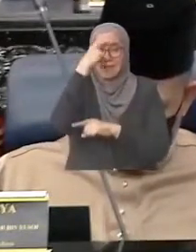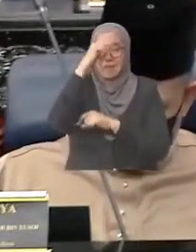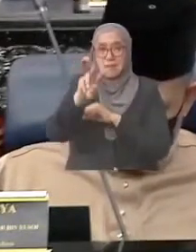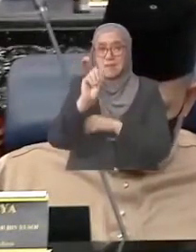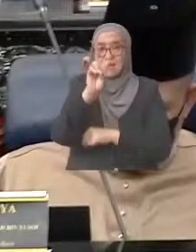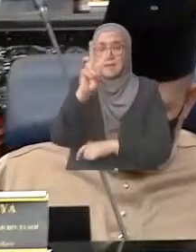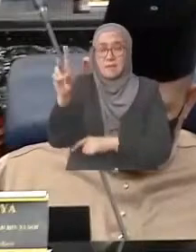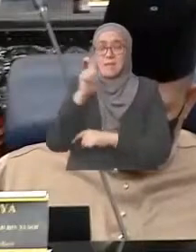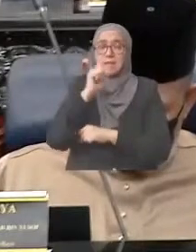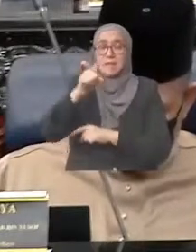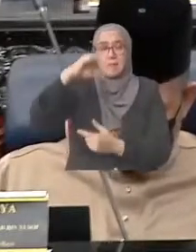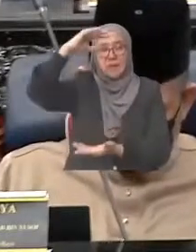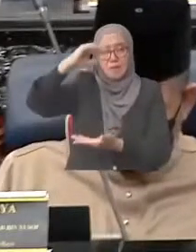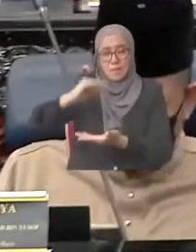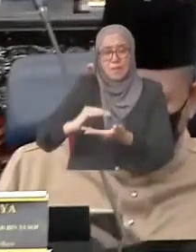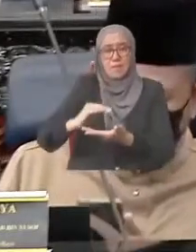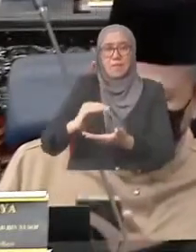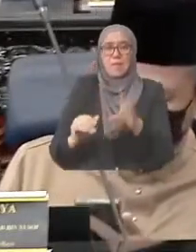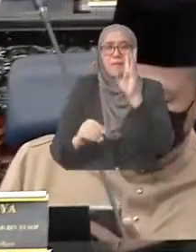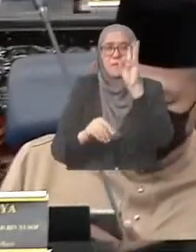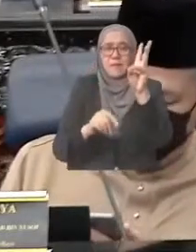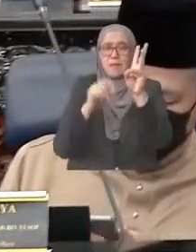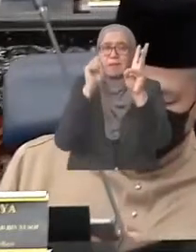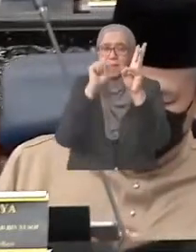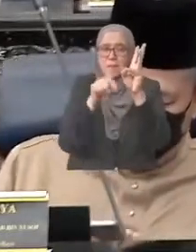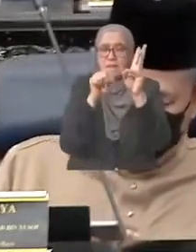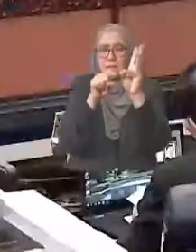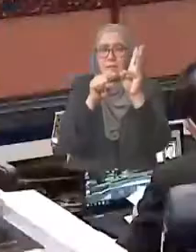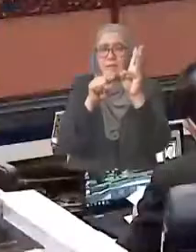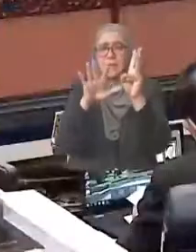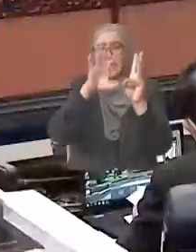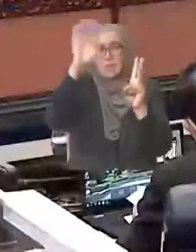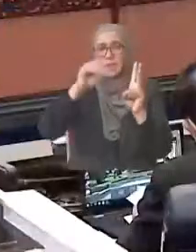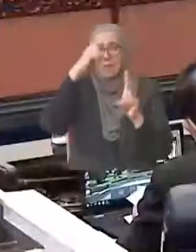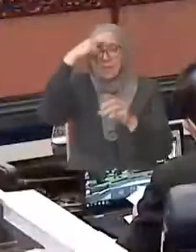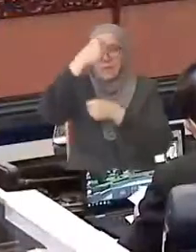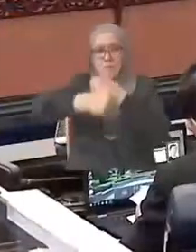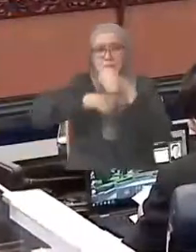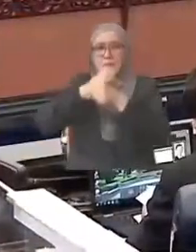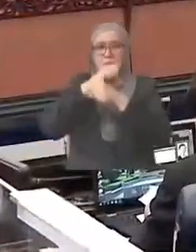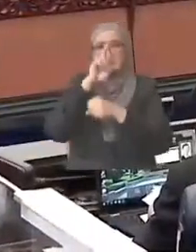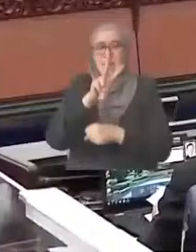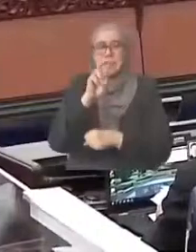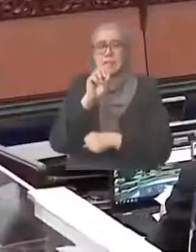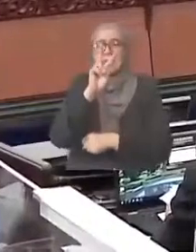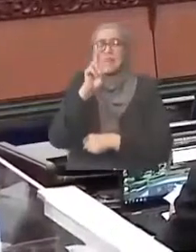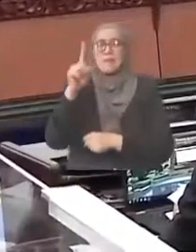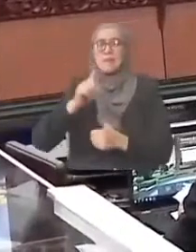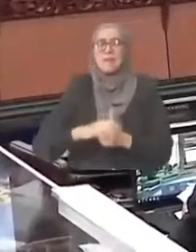berbanding 6 program 500 pada tahun 2021 nanti